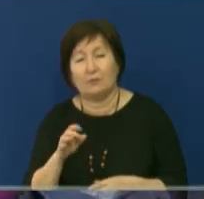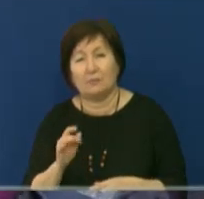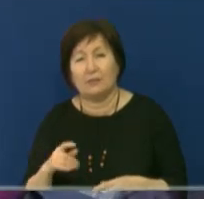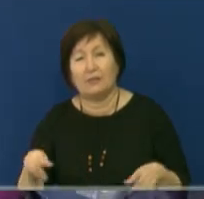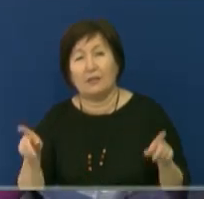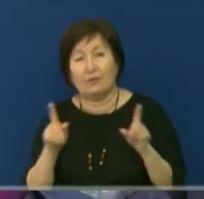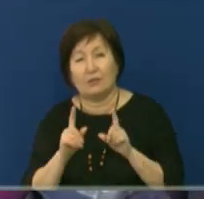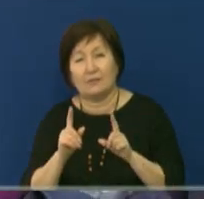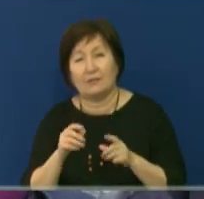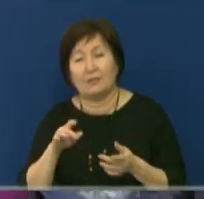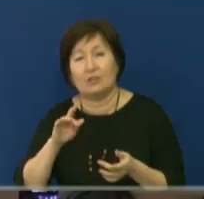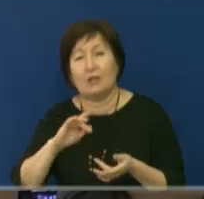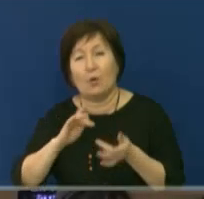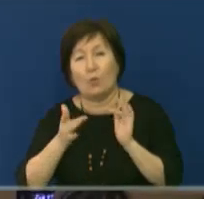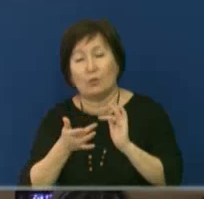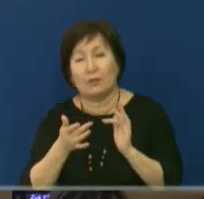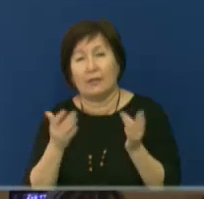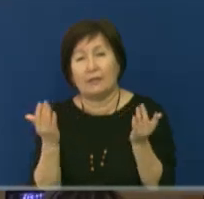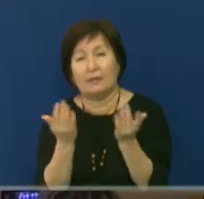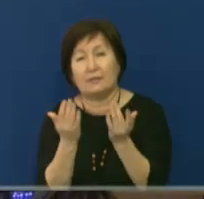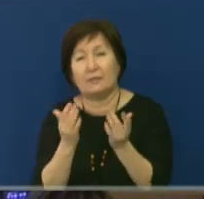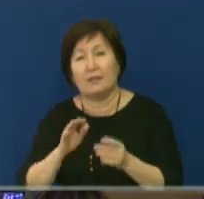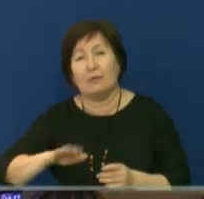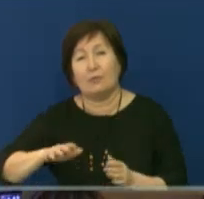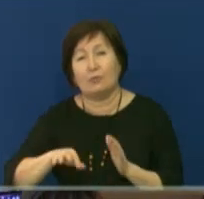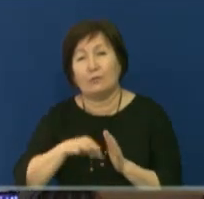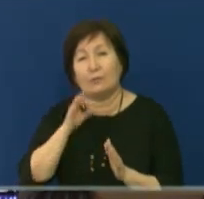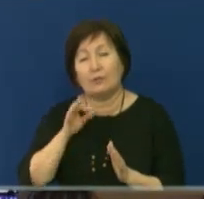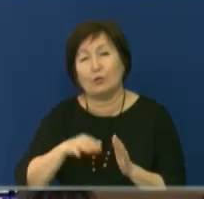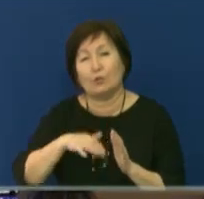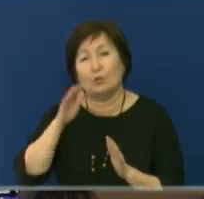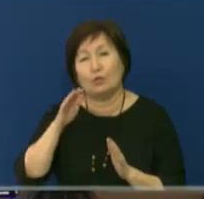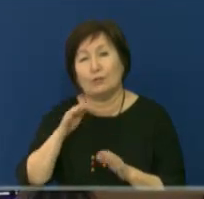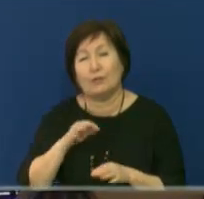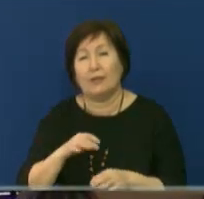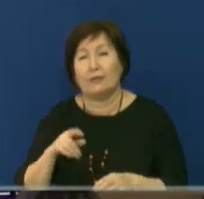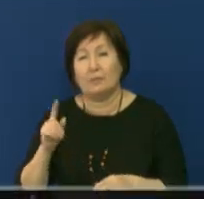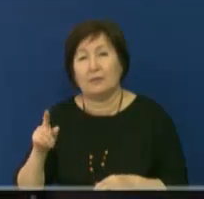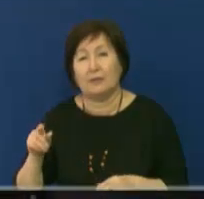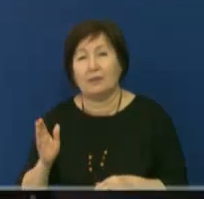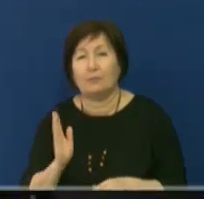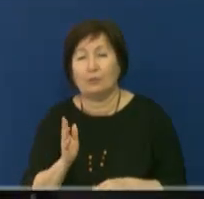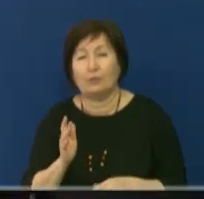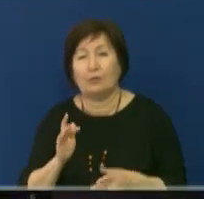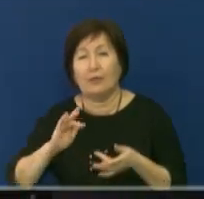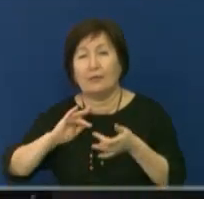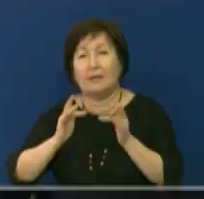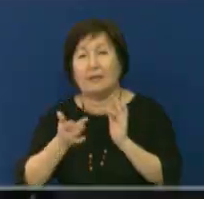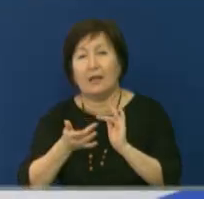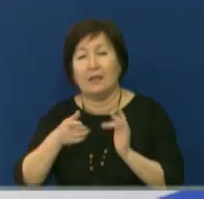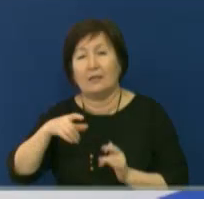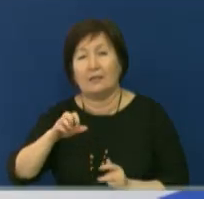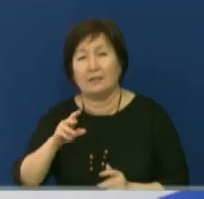онлайн тәртіпте гала-концерт ұйымдастырылады. Аяулым Бақытқызы, Талшын Шәкіртхан, Диана Төлеу, Елжан Мағзымов, Семей